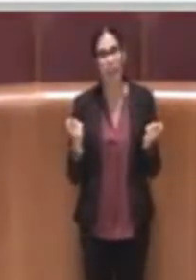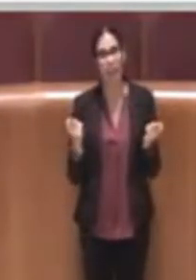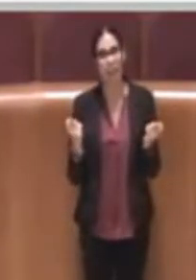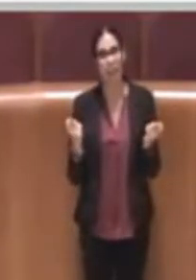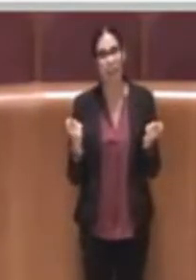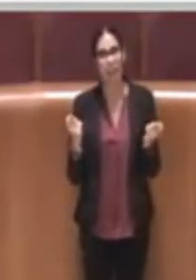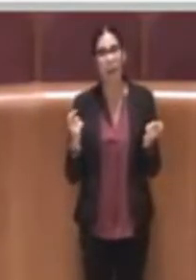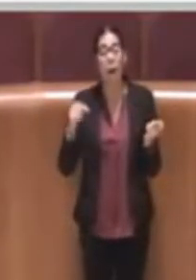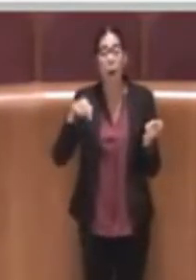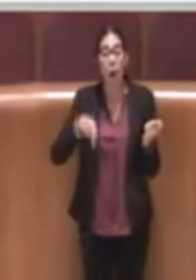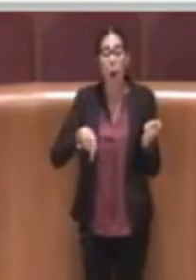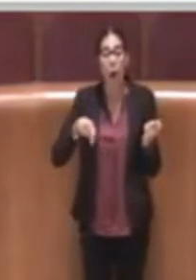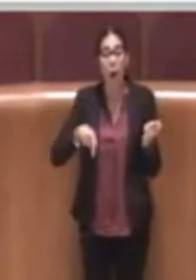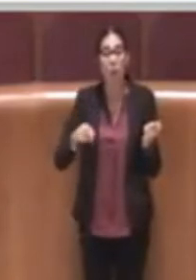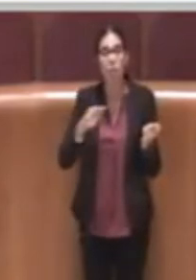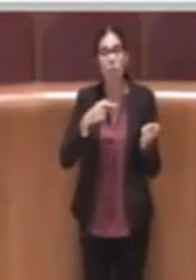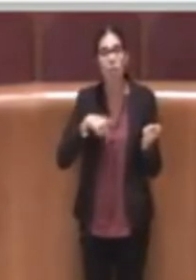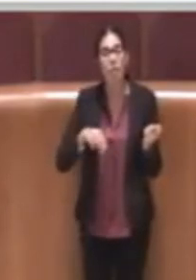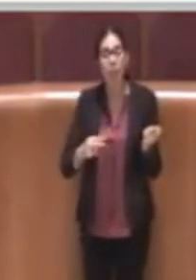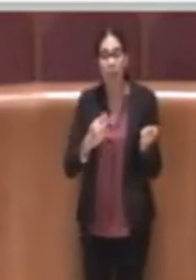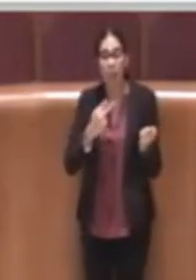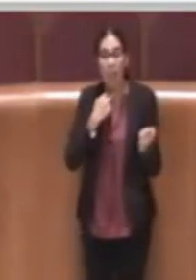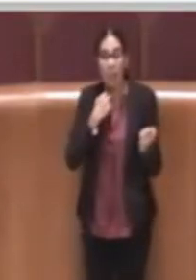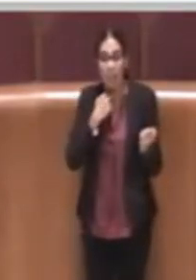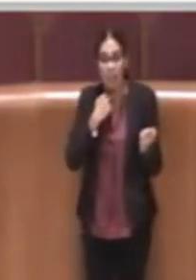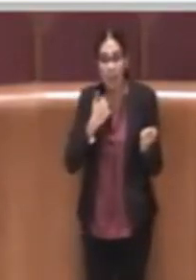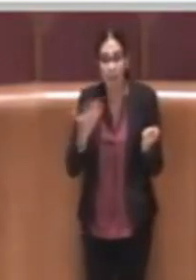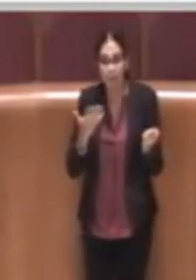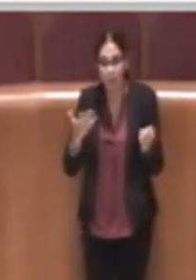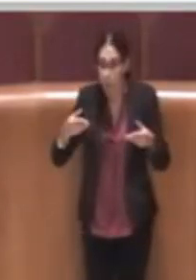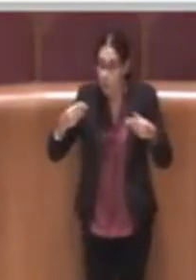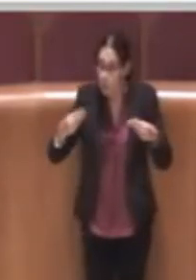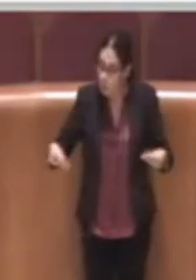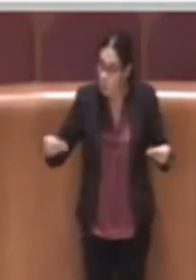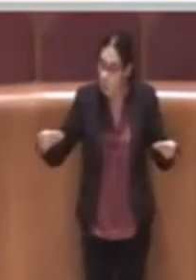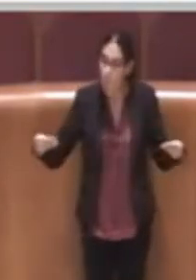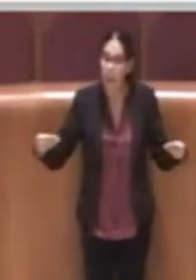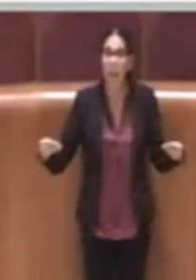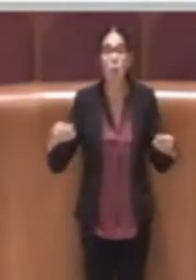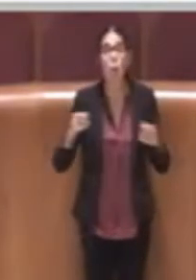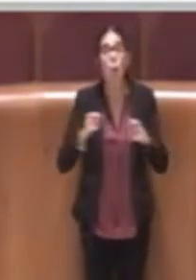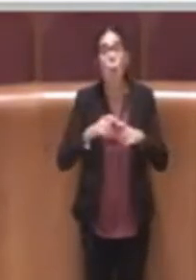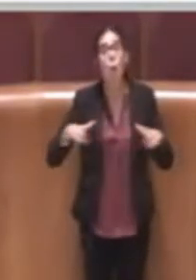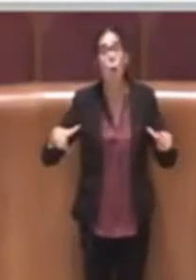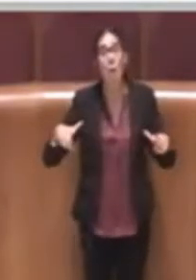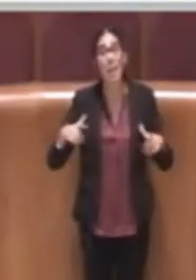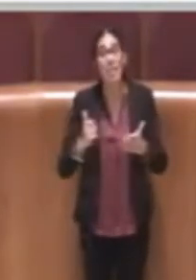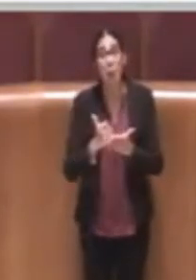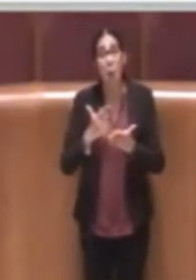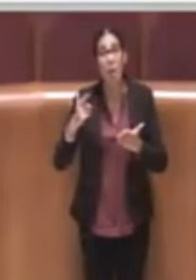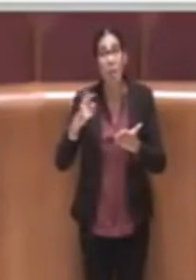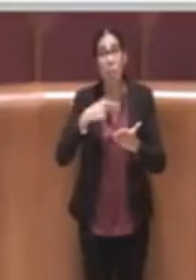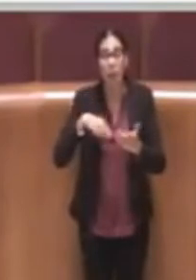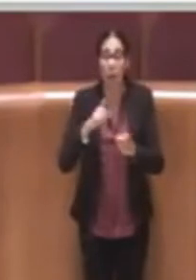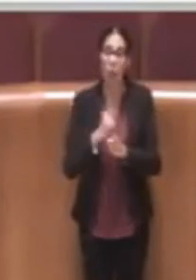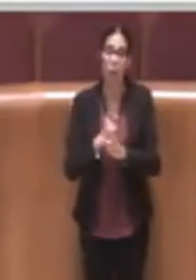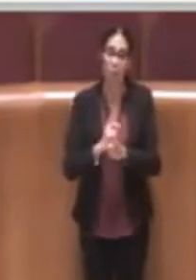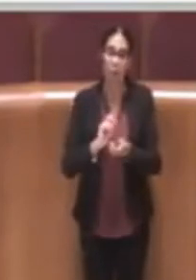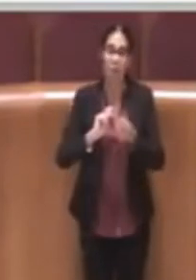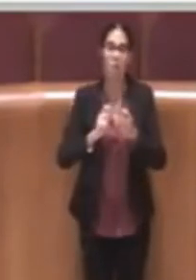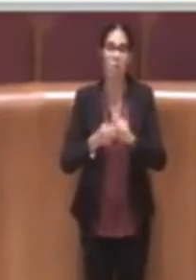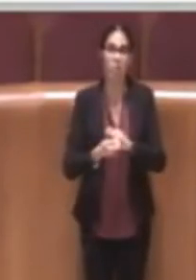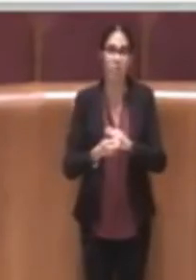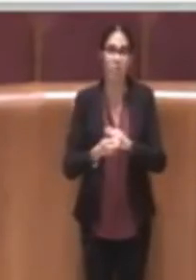dover rivedere il nostro strumento urbanistico, che non può essere interpretato come